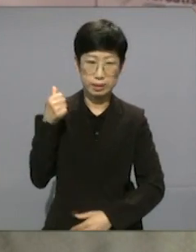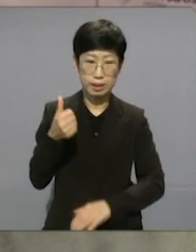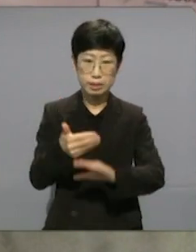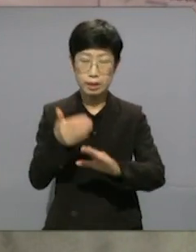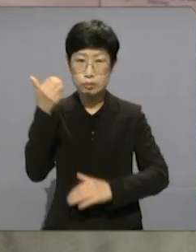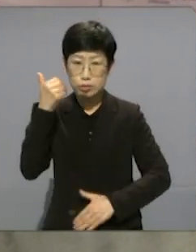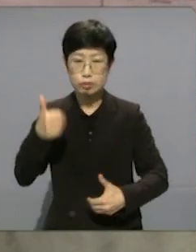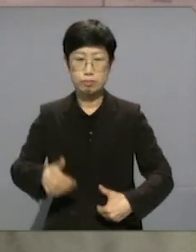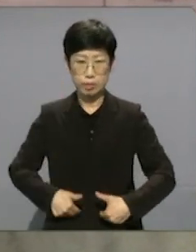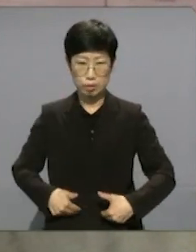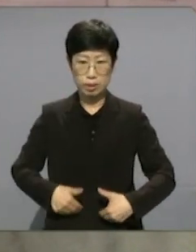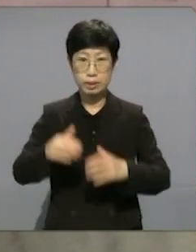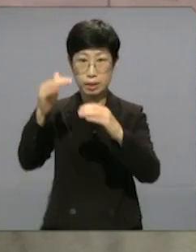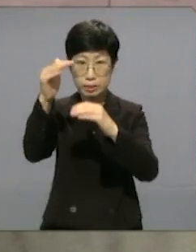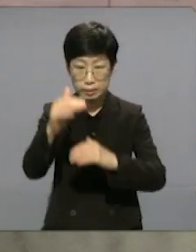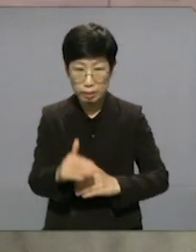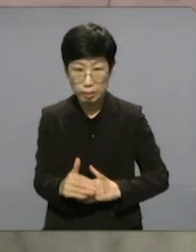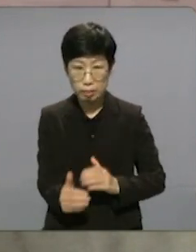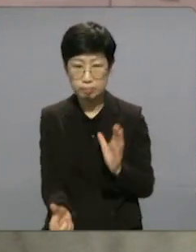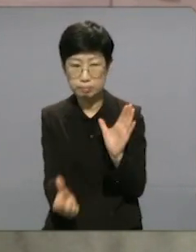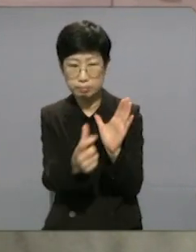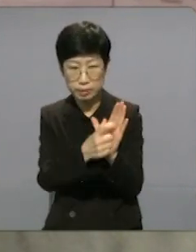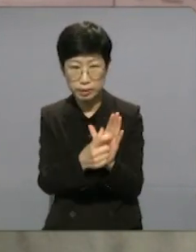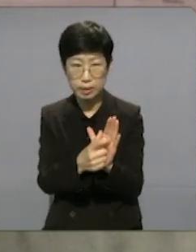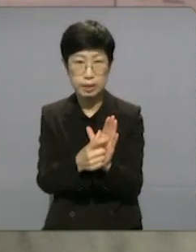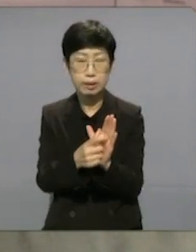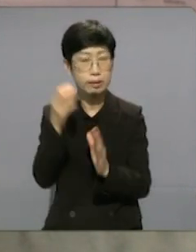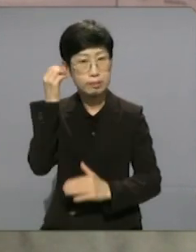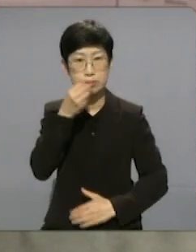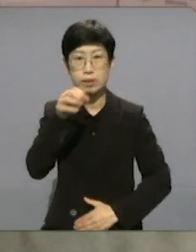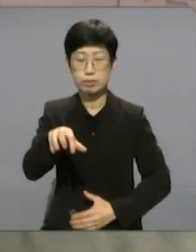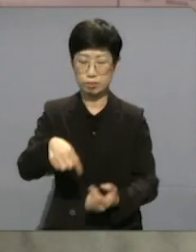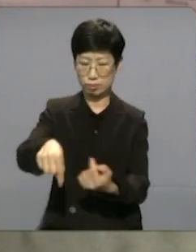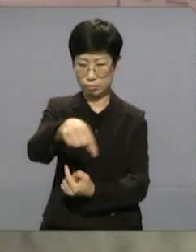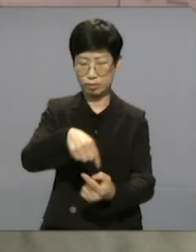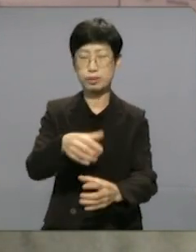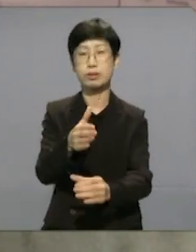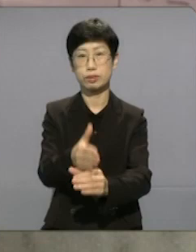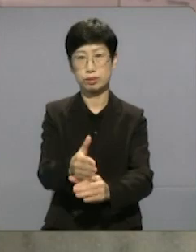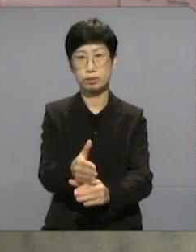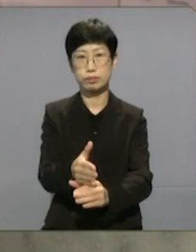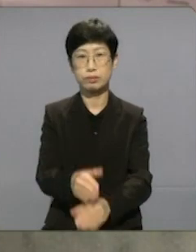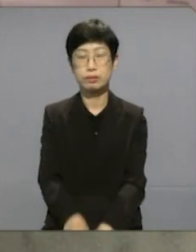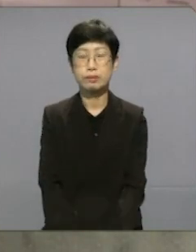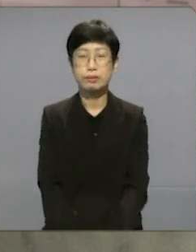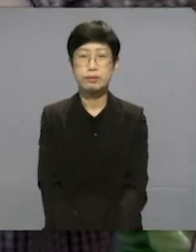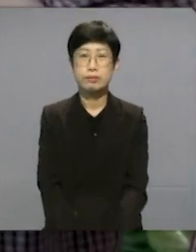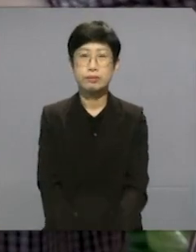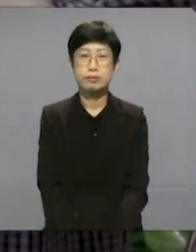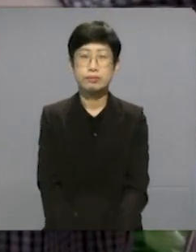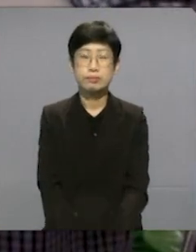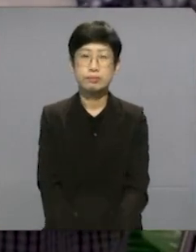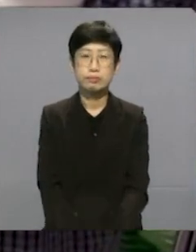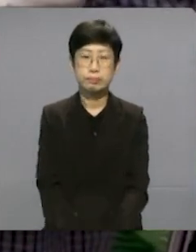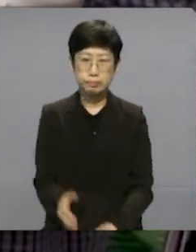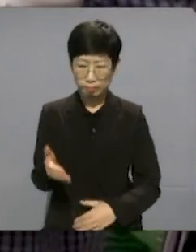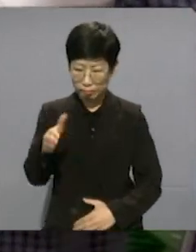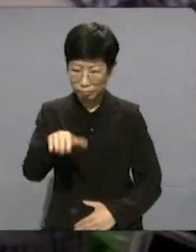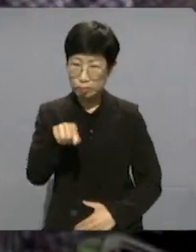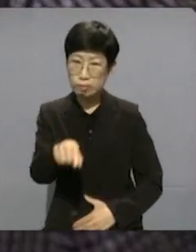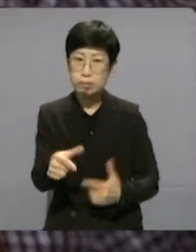حابين نكونوا الجروب هذه بشعار الدواء اللي مش ترميه غيرك أولى بيه.